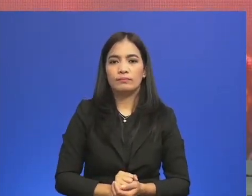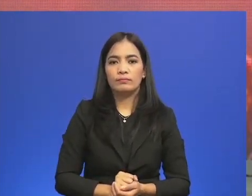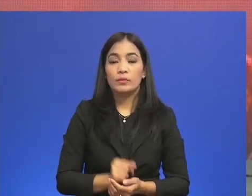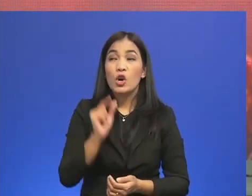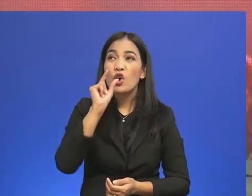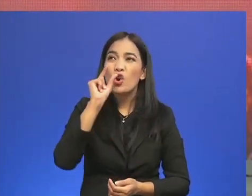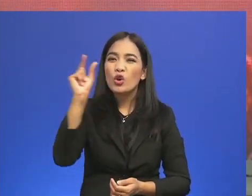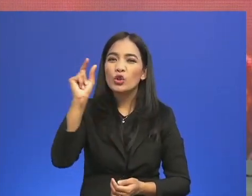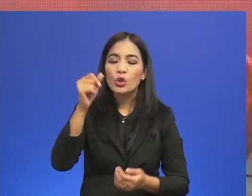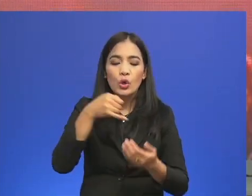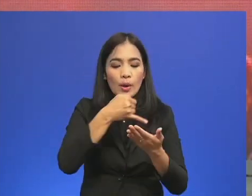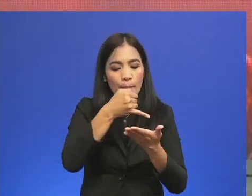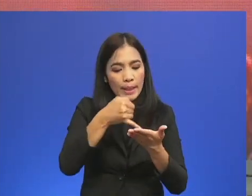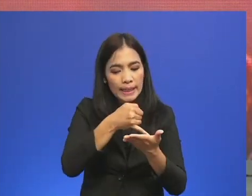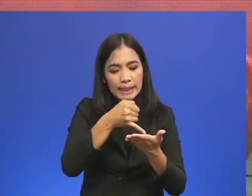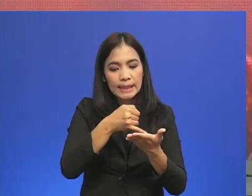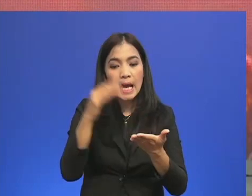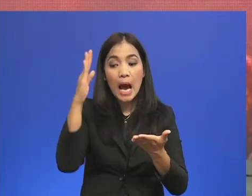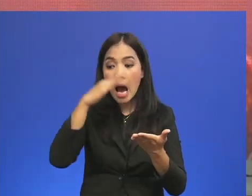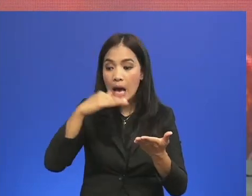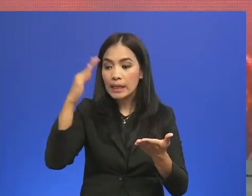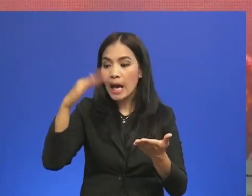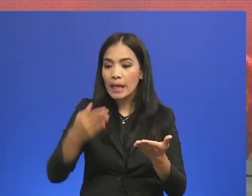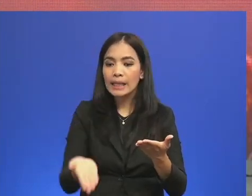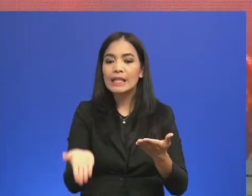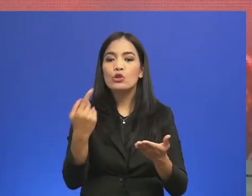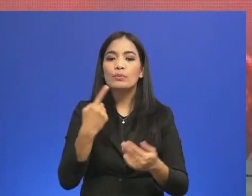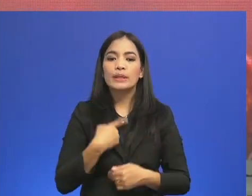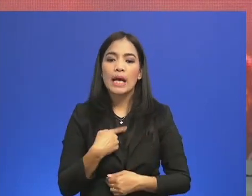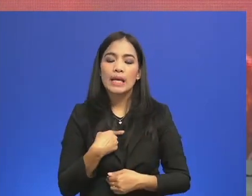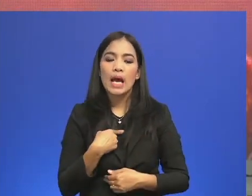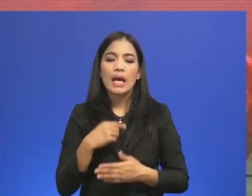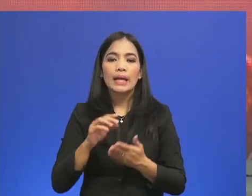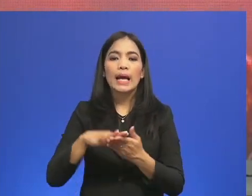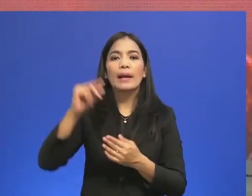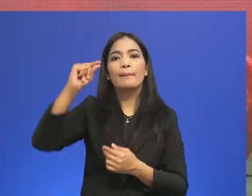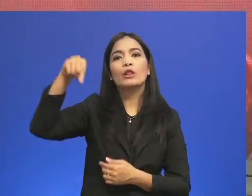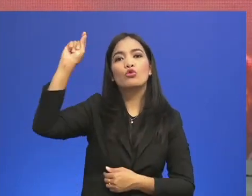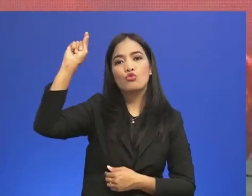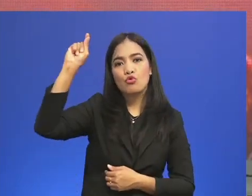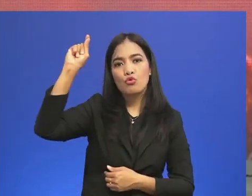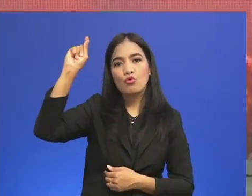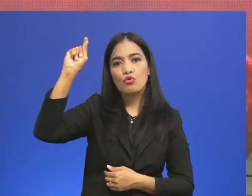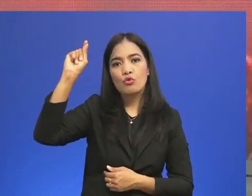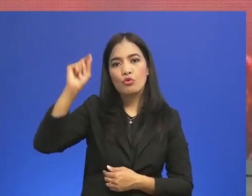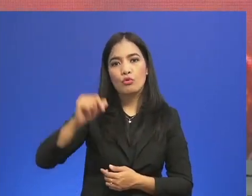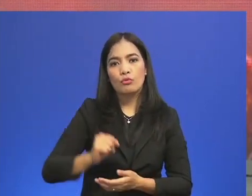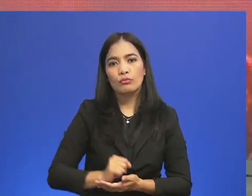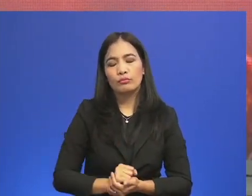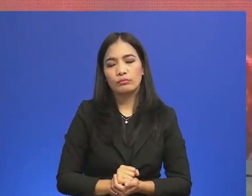untuk mengisi hari hidup saya dengan benar atau dengan bijaksana.